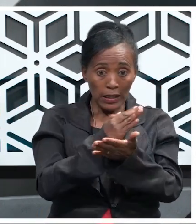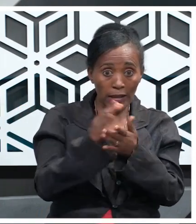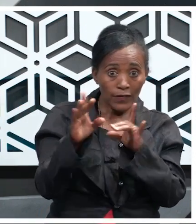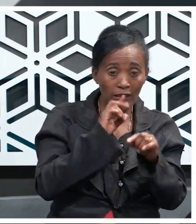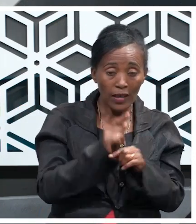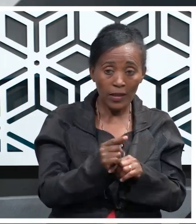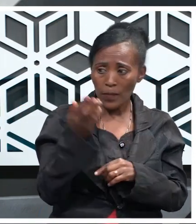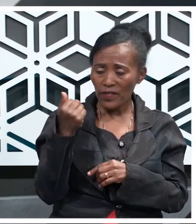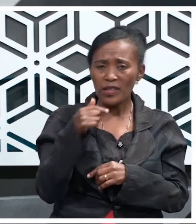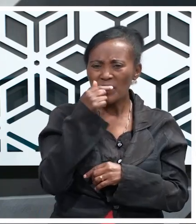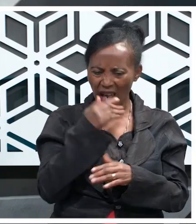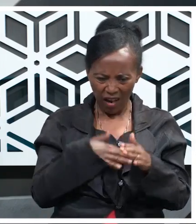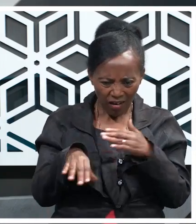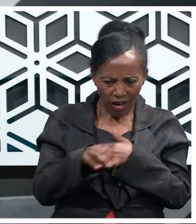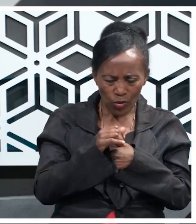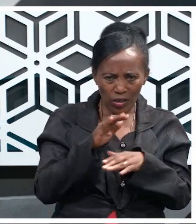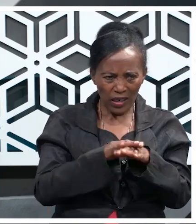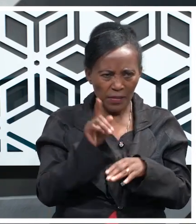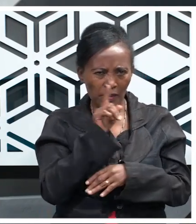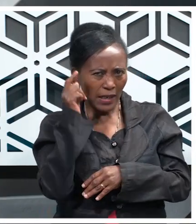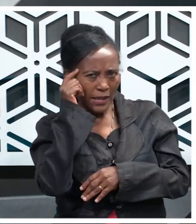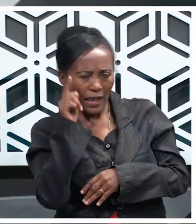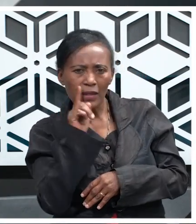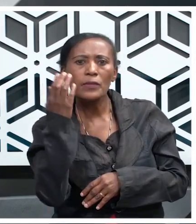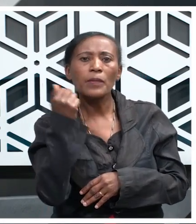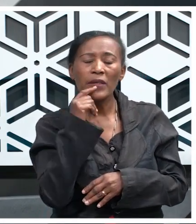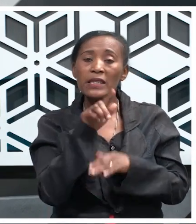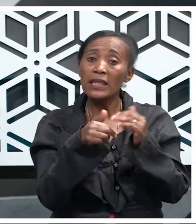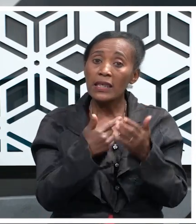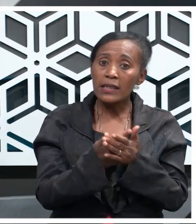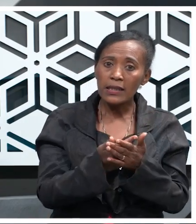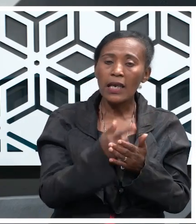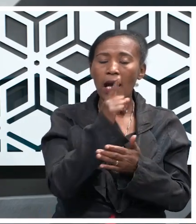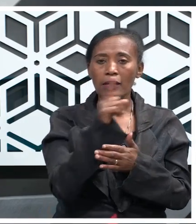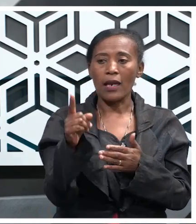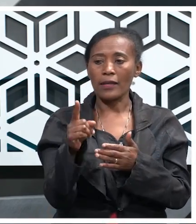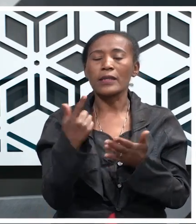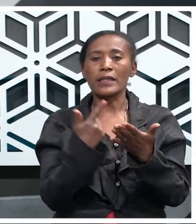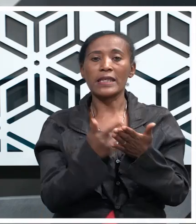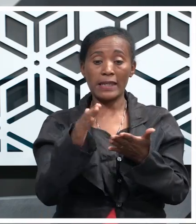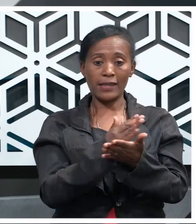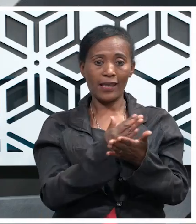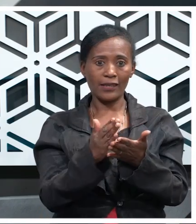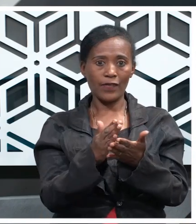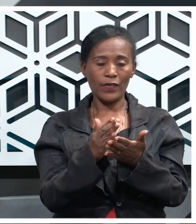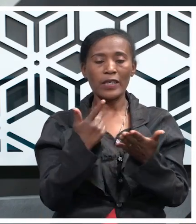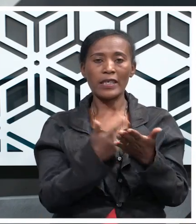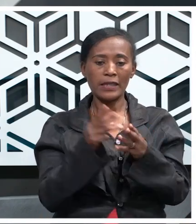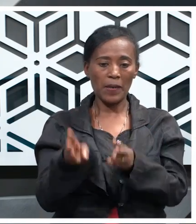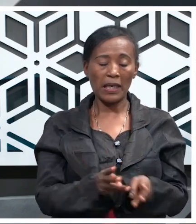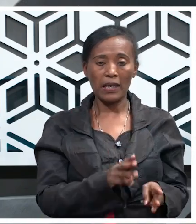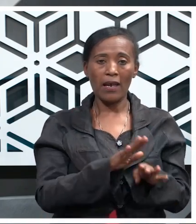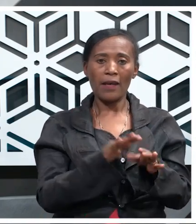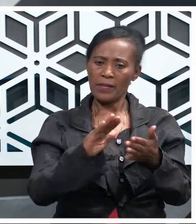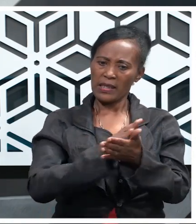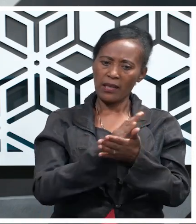ምክንያቱም ፓርቲሲፔት ታደርጊ በፊት ምን ይባላል አካል ጉዳተኞች ለምን አይሳተፉም ይባላል ስለዚህ አሁን ደግሞ እንድትሳተፊ ደግሞ መንገድ